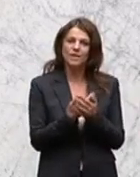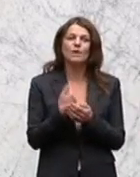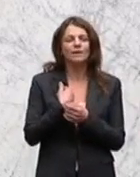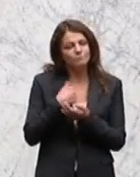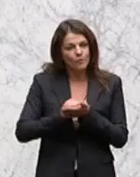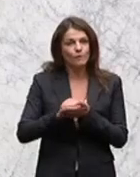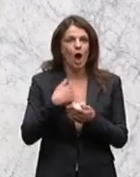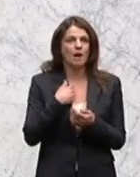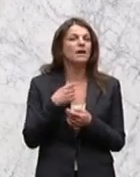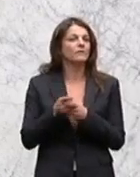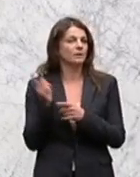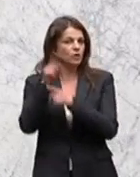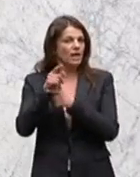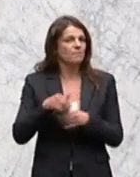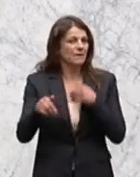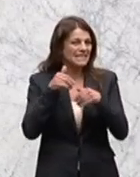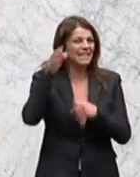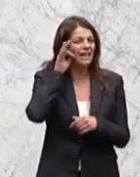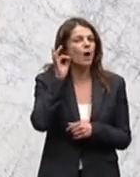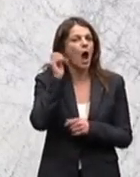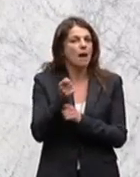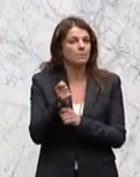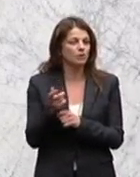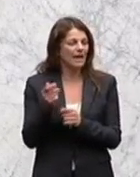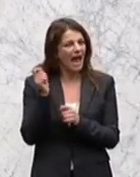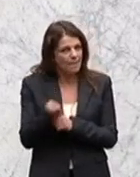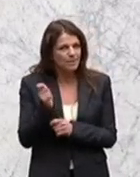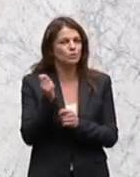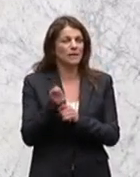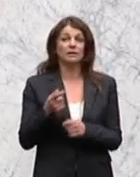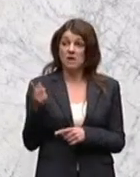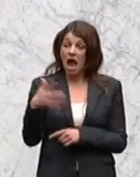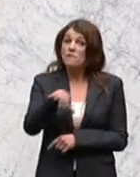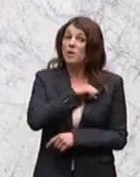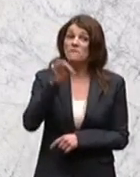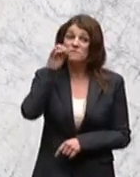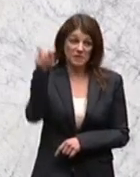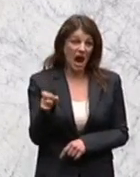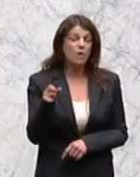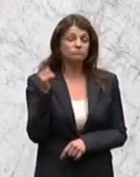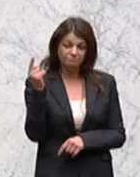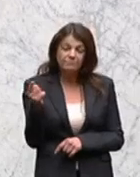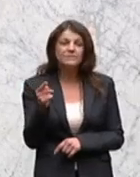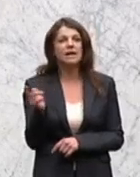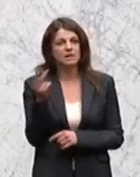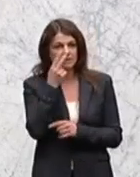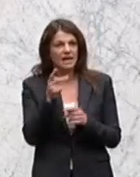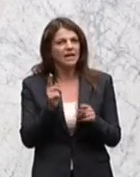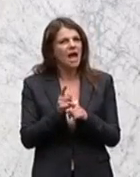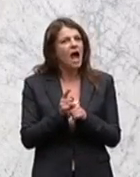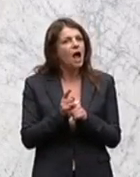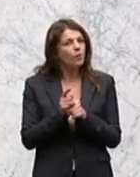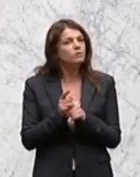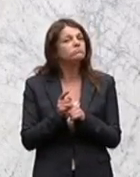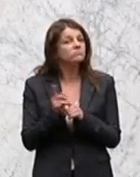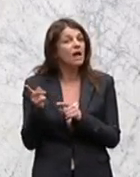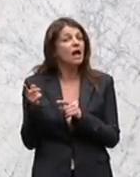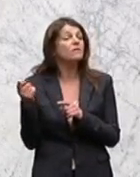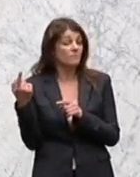nämlich letztlich das Geschäft, die Wirtschaft und die hart arbeitenden Menschen, die unseren großzügigen Sozialstaat